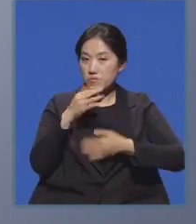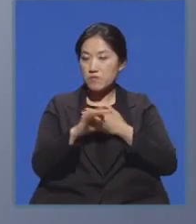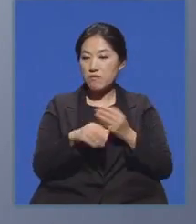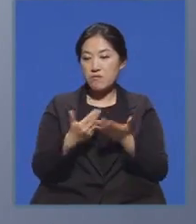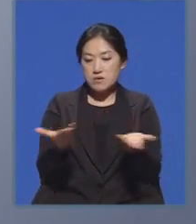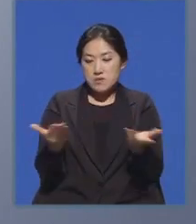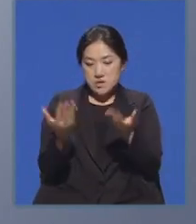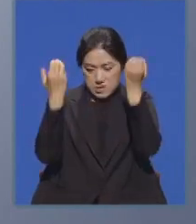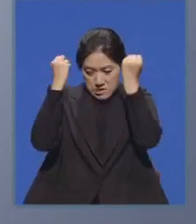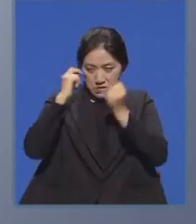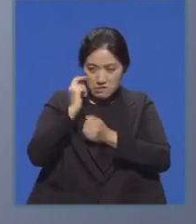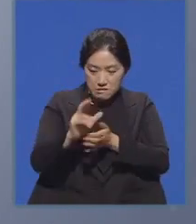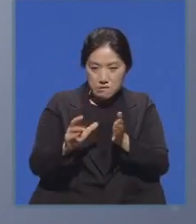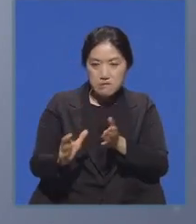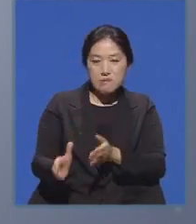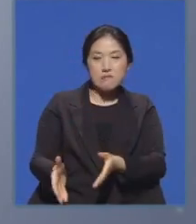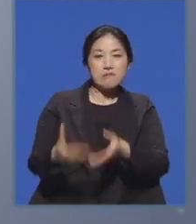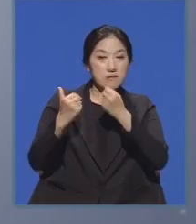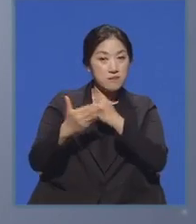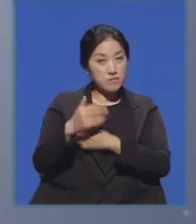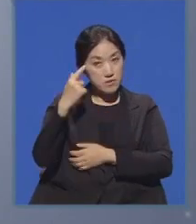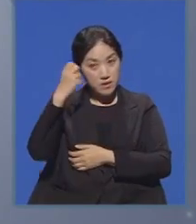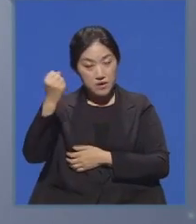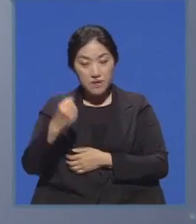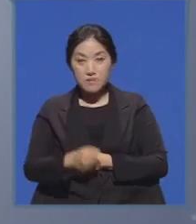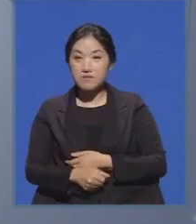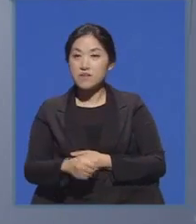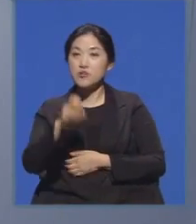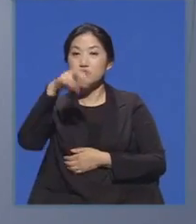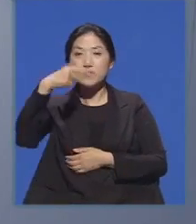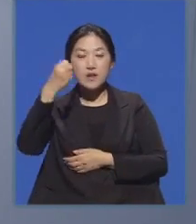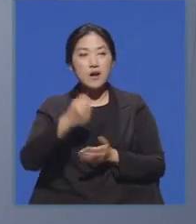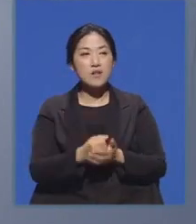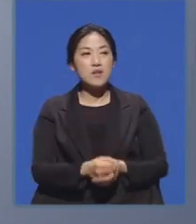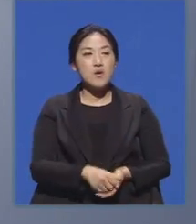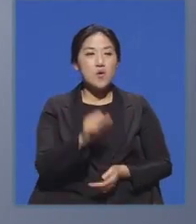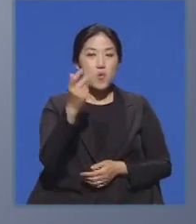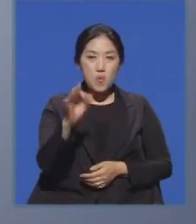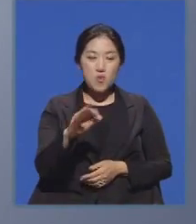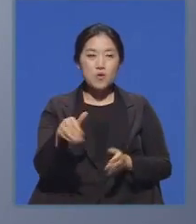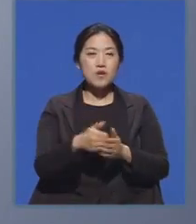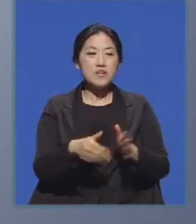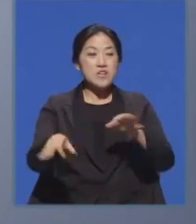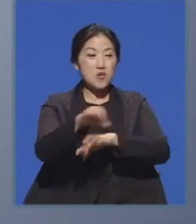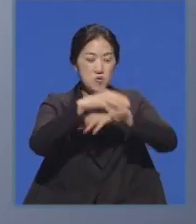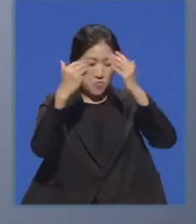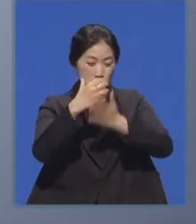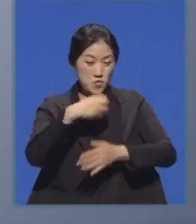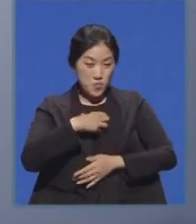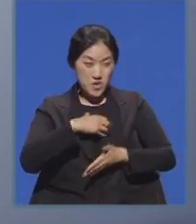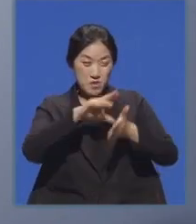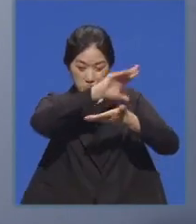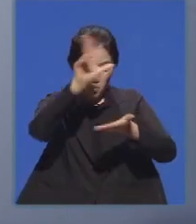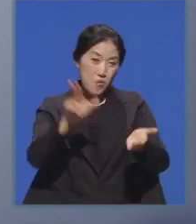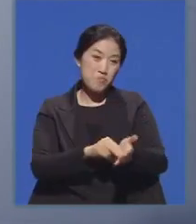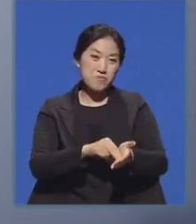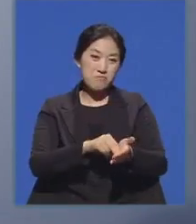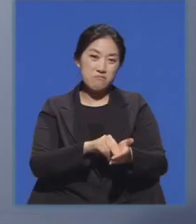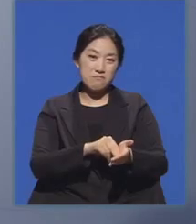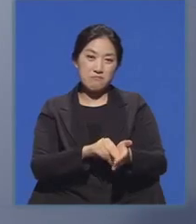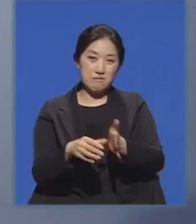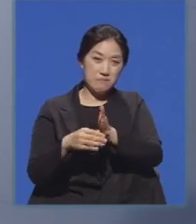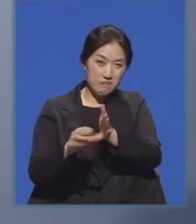노조 때문이라고 저는 그래 알고 있는데 유보는 어떻게 생각하십니까? 홍 의원님, 뭐 우리 경제 모든 위기 모든 문제가 다